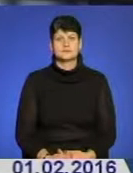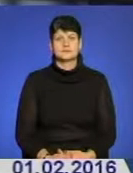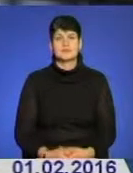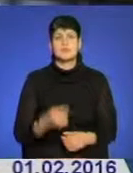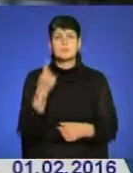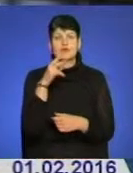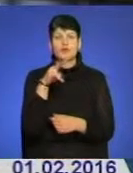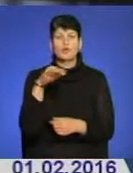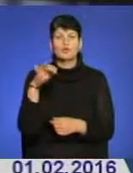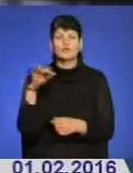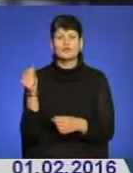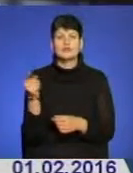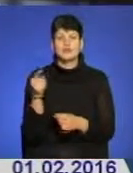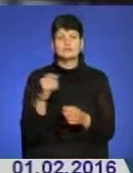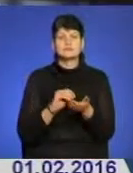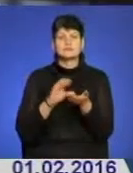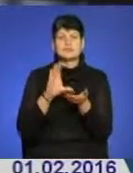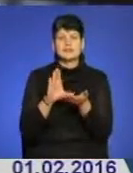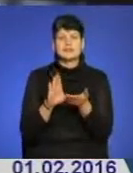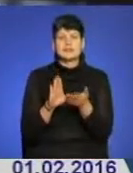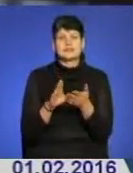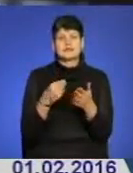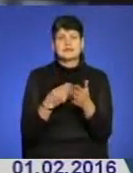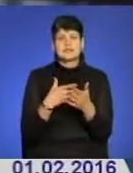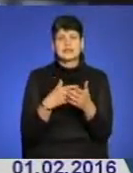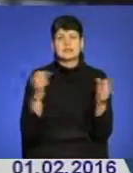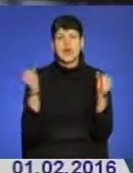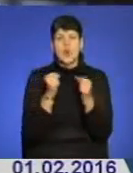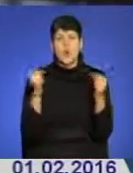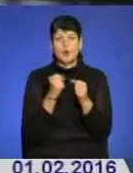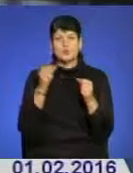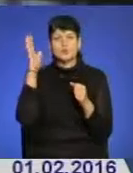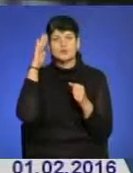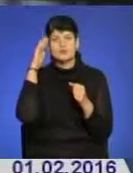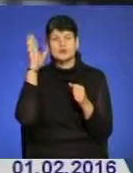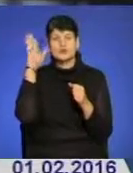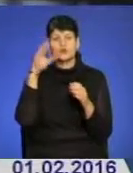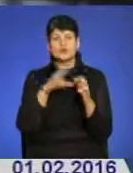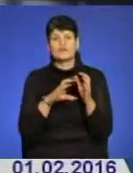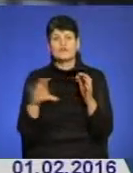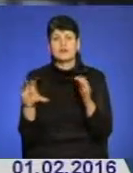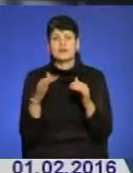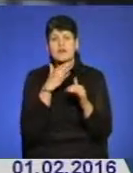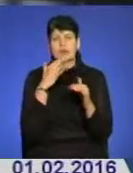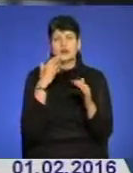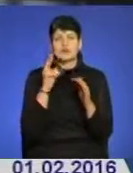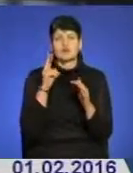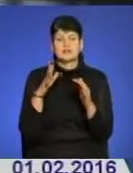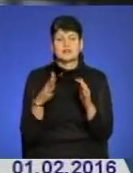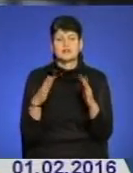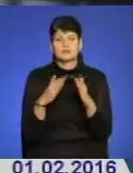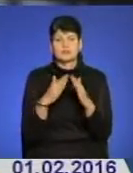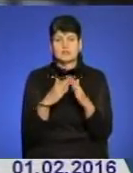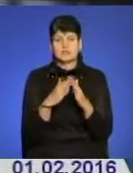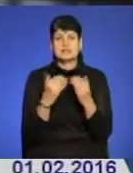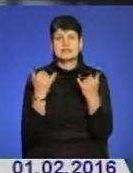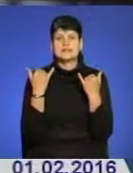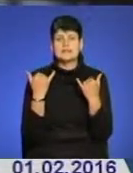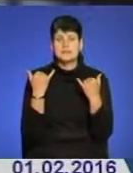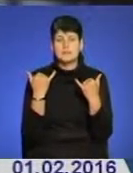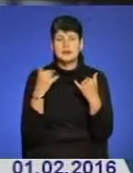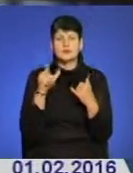З 1 лютого у Тернополі підвищили тарифи на постачання холодної води та водовідведення в багатоквартирних будинках. А відтепер мешканці